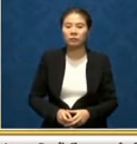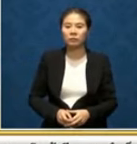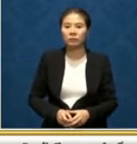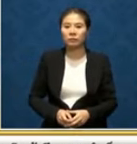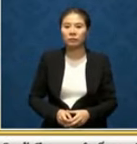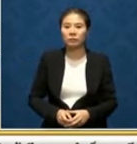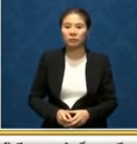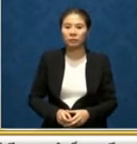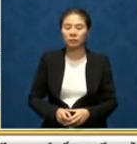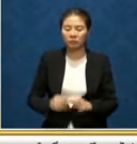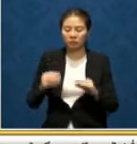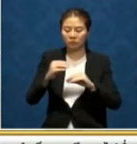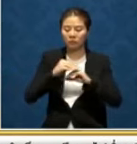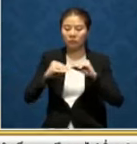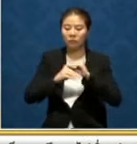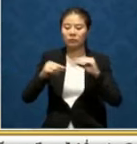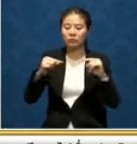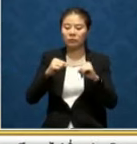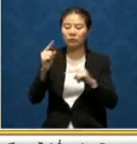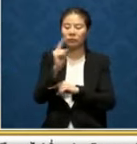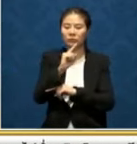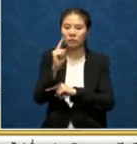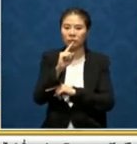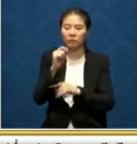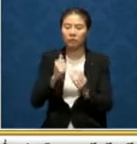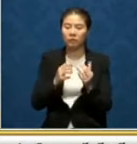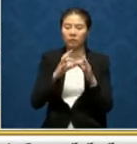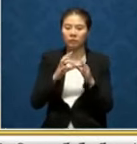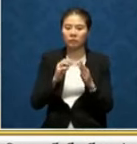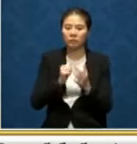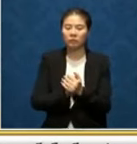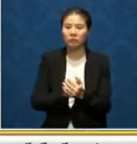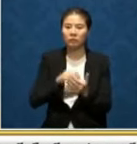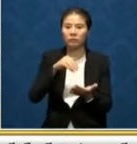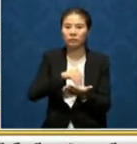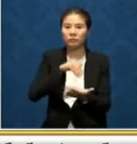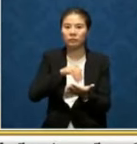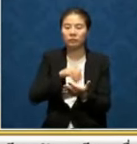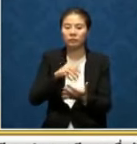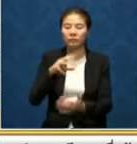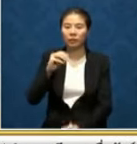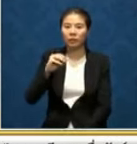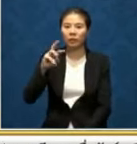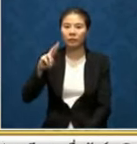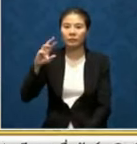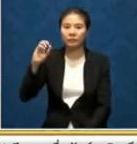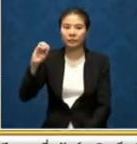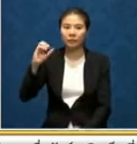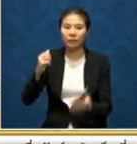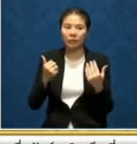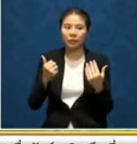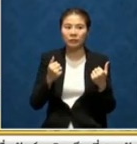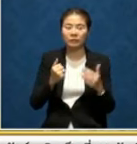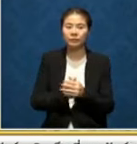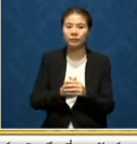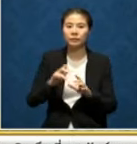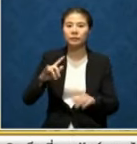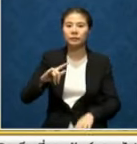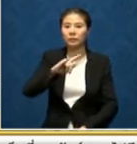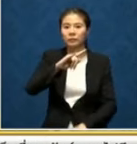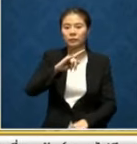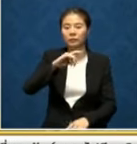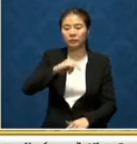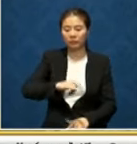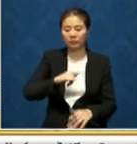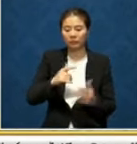ประธานคะอีกโครงการหนึ่งค่ะโครงการศูนย์ซ่อมท่าอากาศยาน mr.oซึ่งปัจจุบันนะคะแผนงานก่อสร้าง